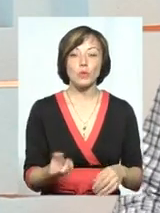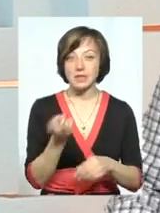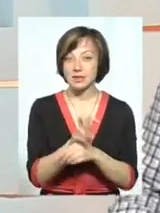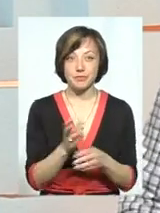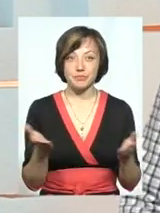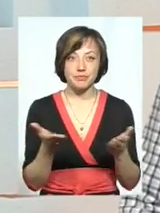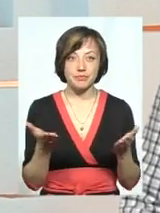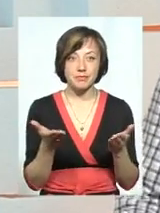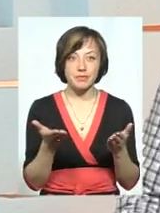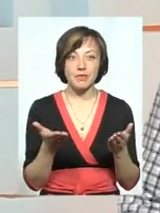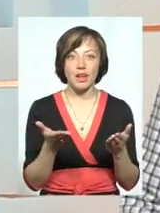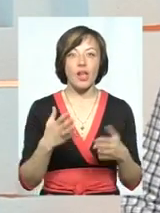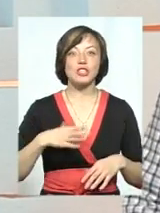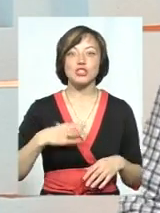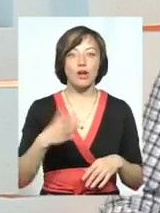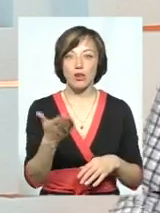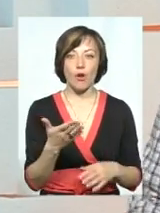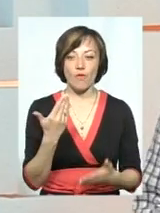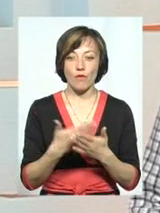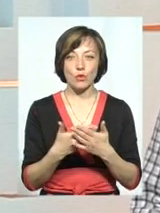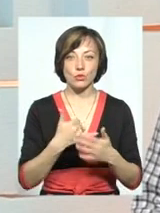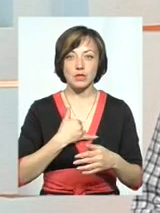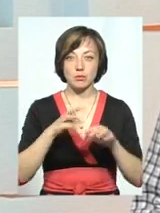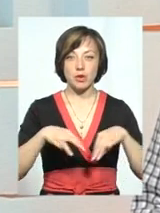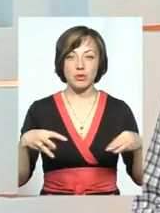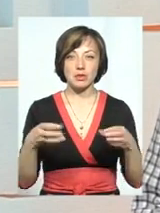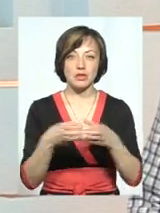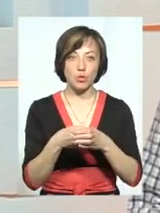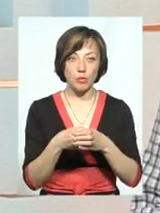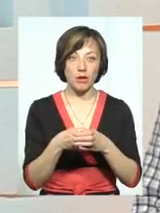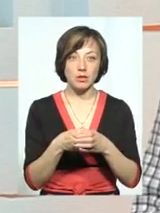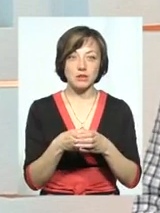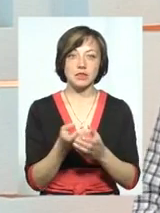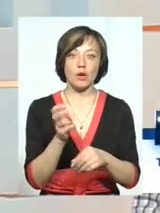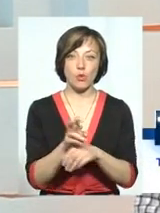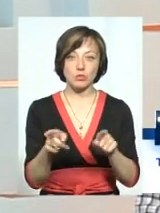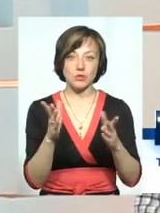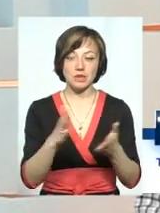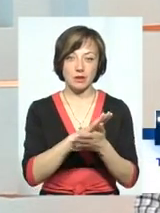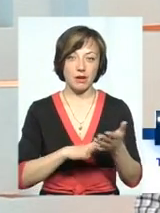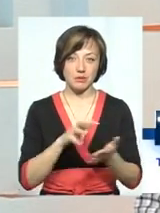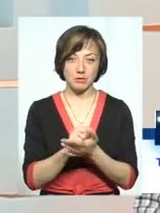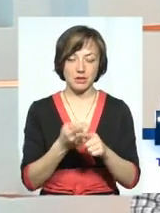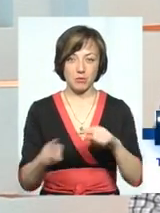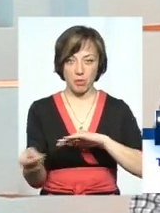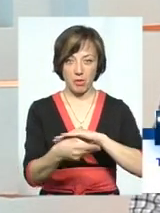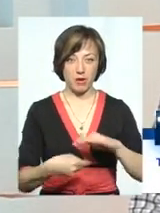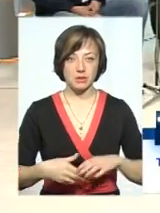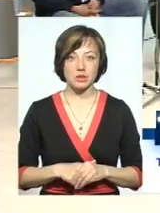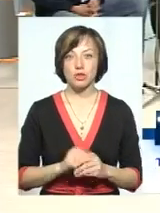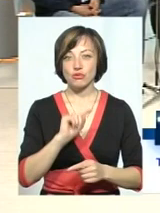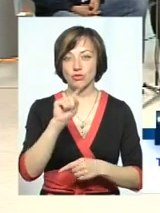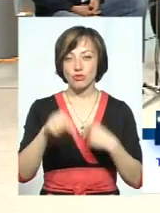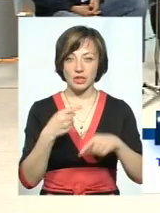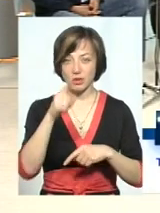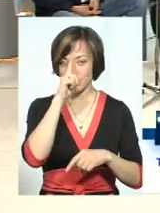він, ну, його не чекають там, що ось у нас мільйонна група смішні анекдоти, заходьте, ми тут будемо далі займатися цією пропагандою. Тобто, через місяць вона буде